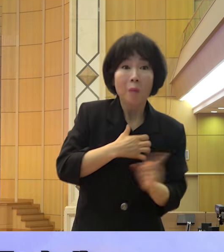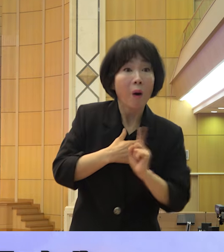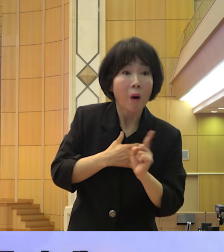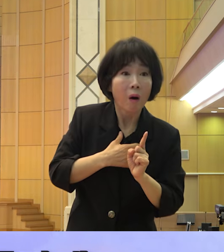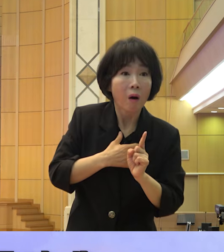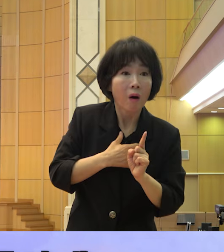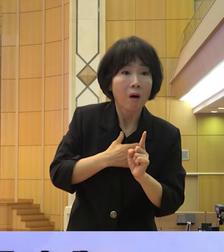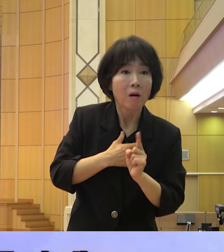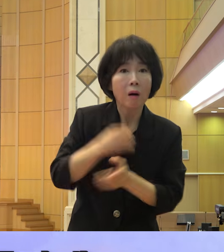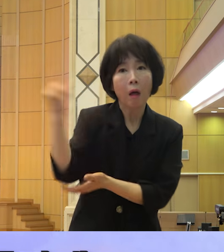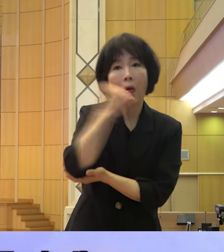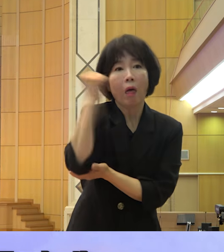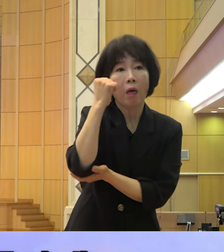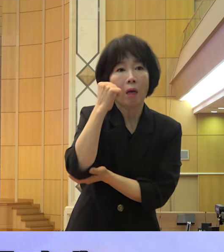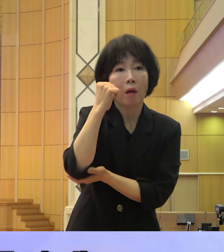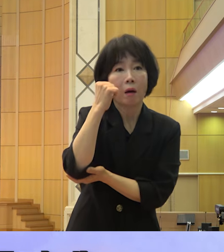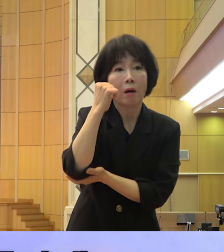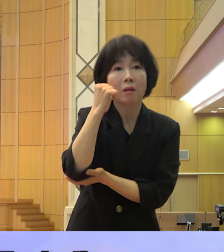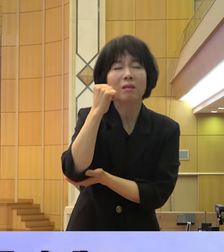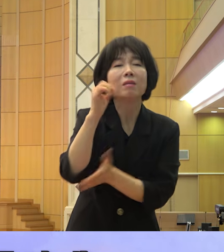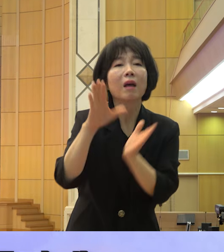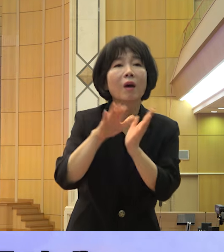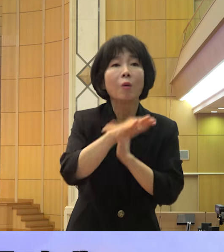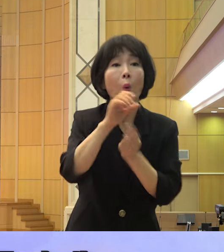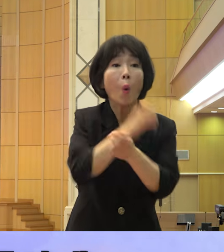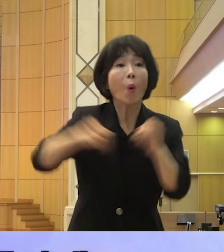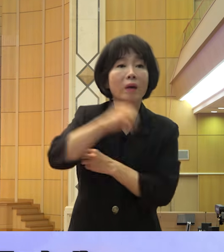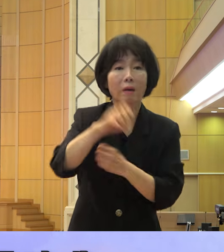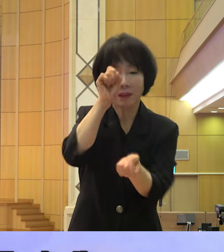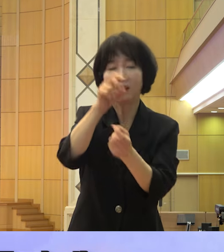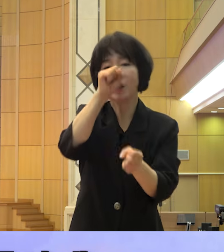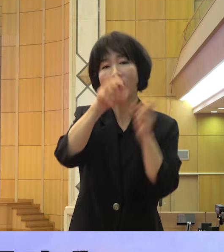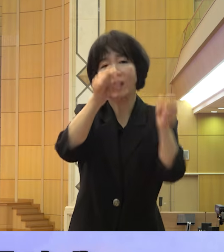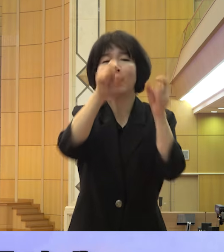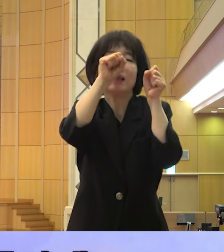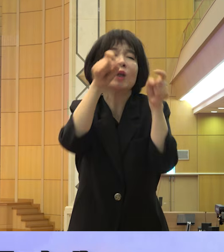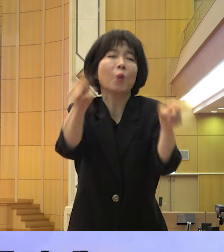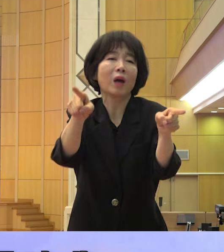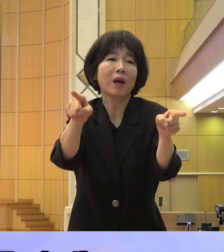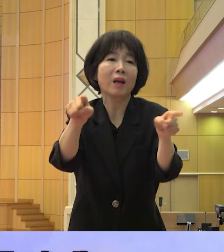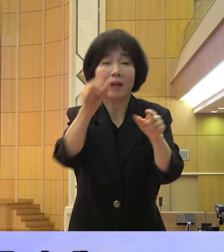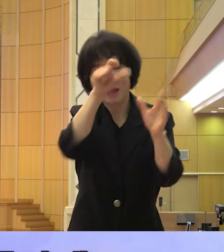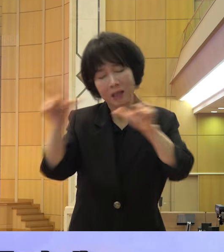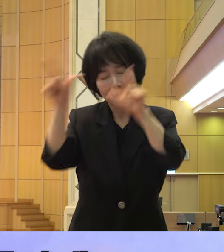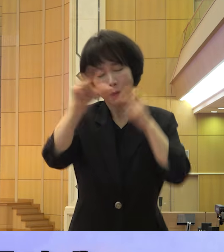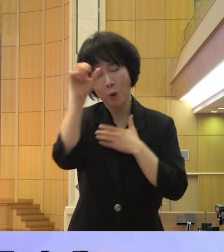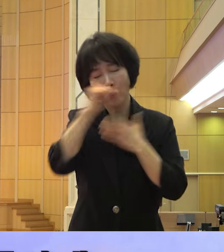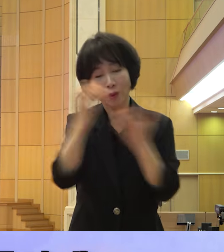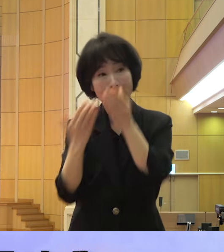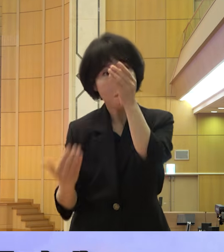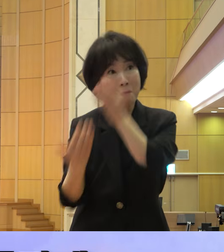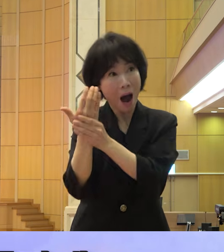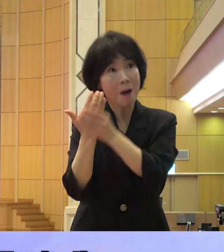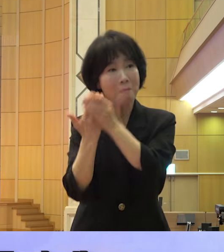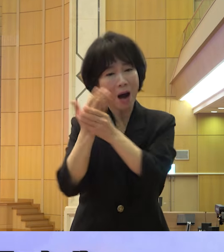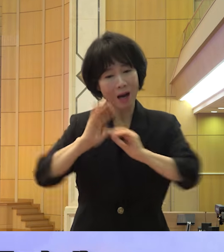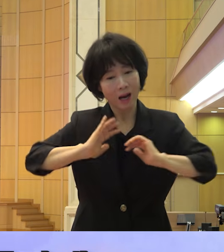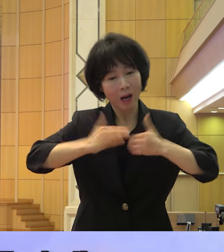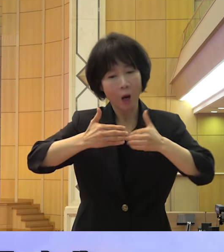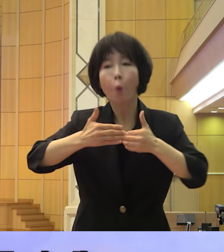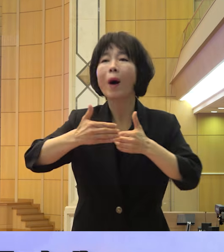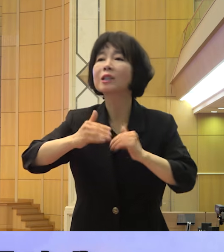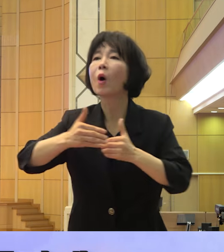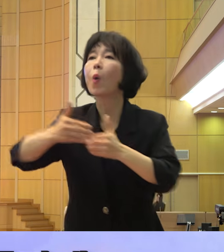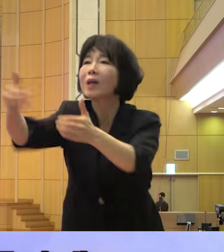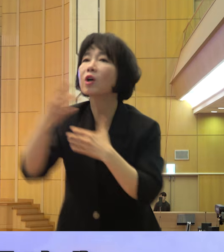내게 기회가 되고 나의 삶에 좋은 일이 일어난다는 과정일 뿐이에요.